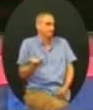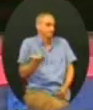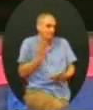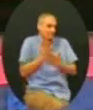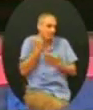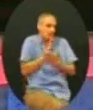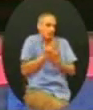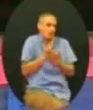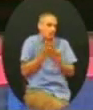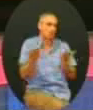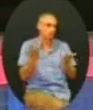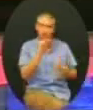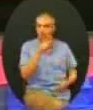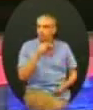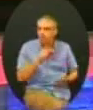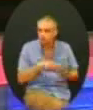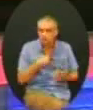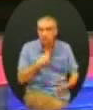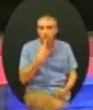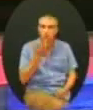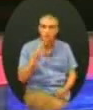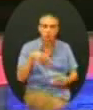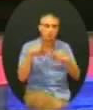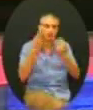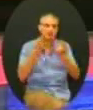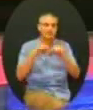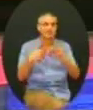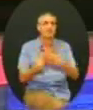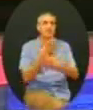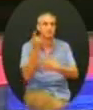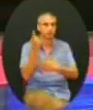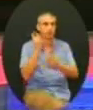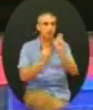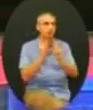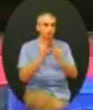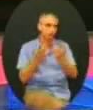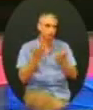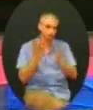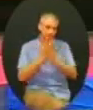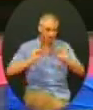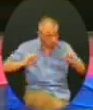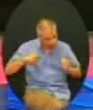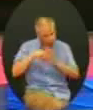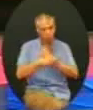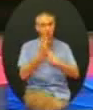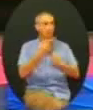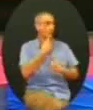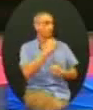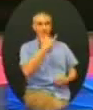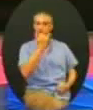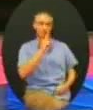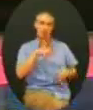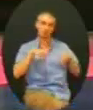כבר הייתה הכרעה בסוגיה הזאת. נכון, ולכן אני בא ואומר, בוא ניתן לוועידה החדשה, לאנשים שהשקיעו והתפקדו ורוצים להיות מעורבים. מה שאתה אומר, זה אבל